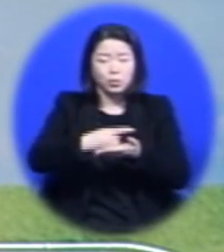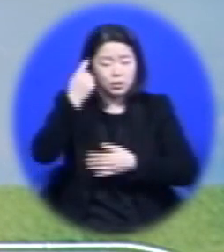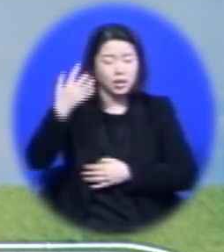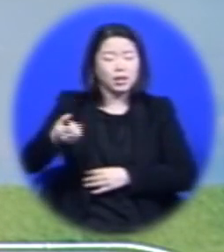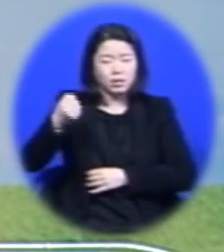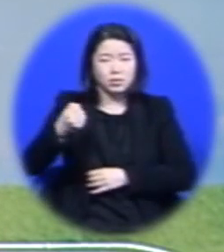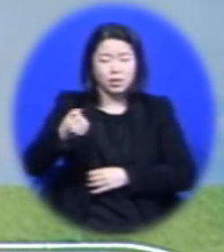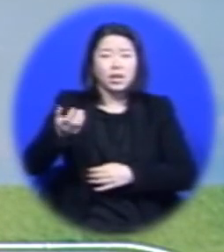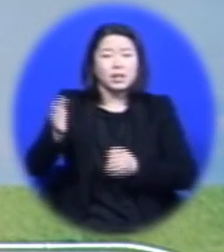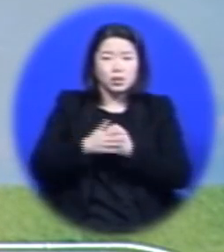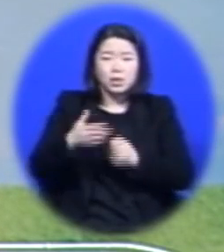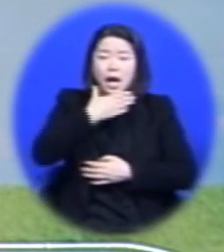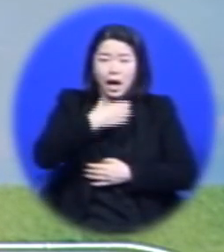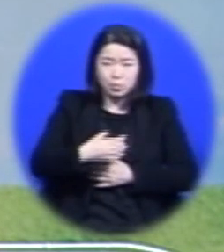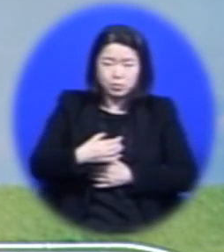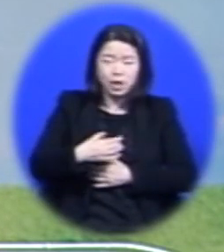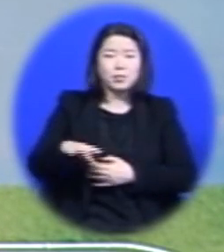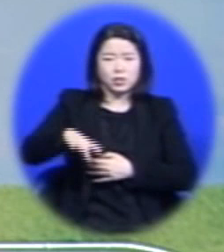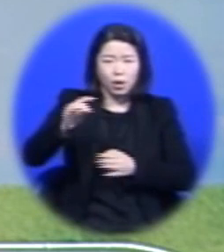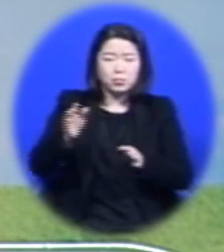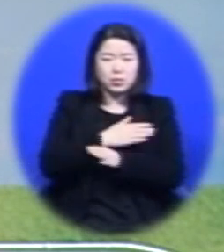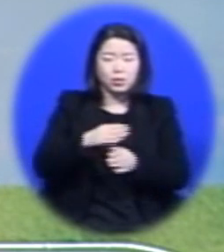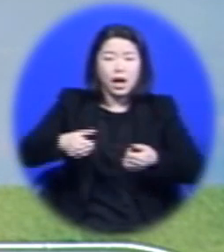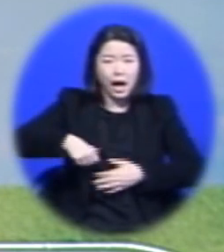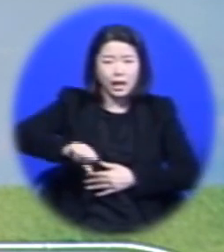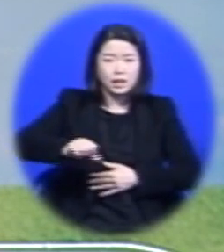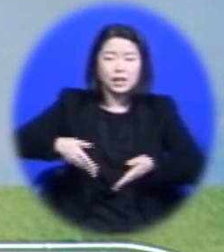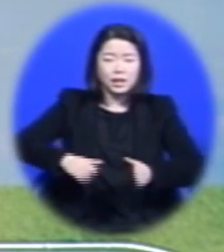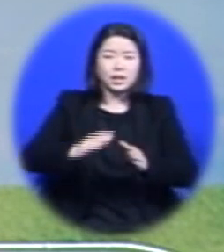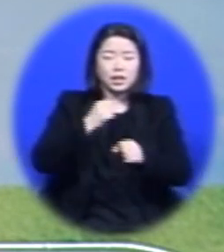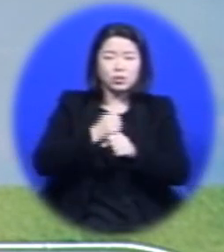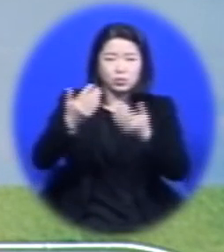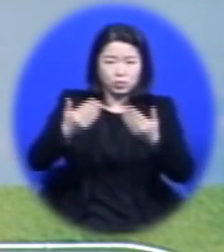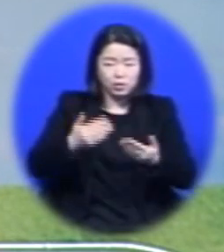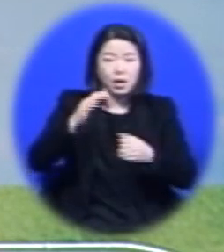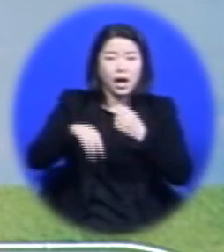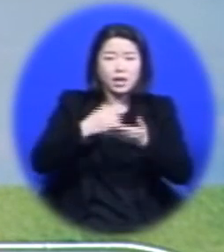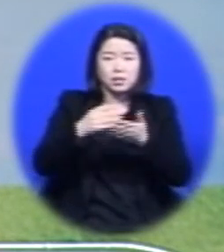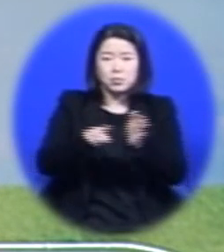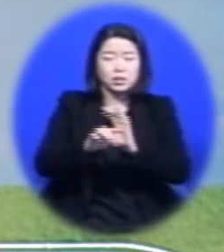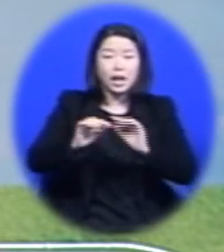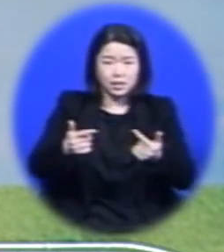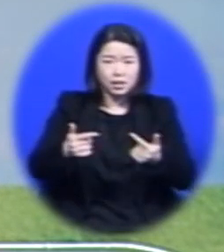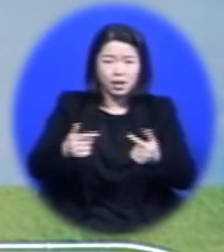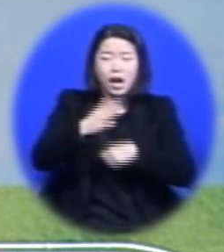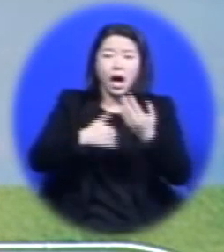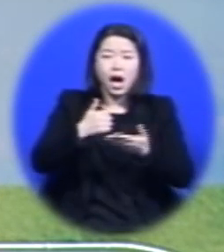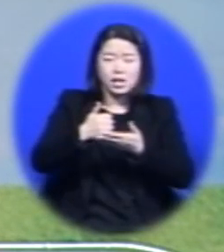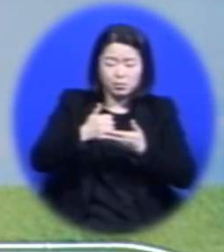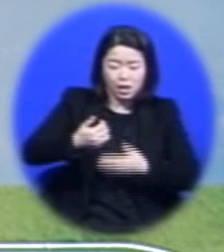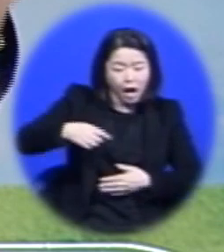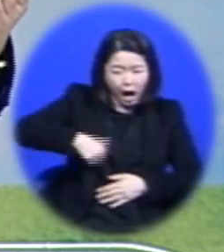애초에 아들 낳게 해 주실까 바 하나님이 등 게 아니었기 때문에 아들을 얻지 못했지만 1